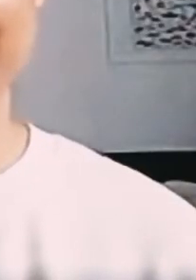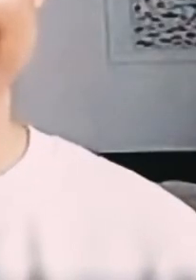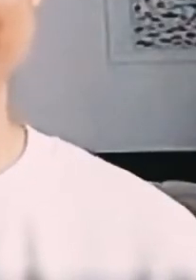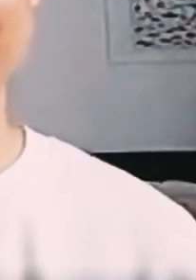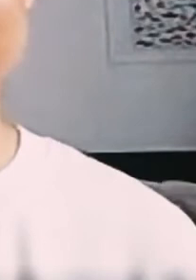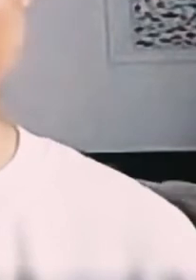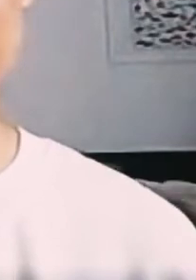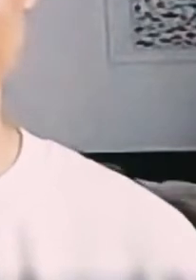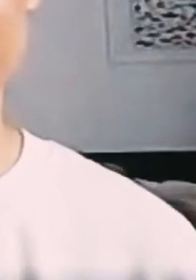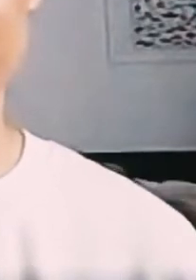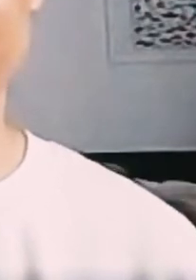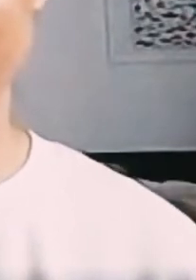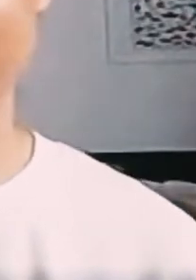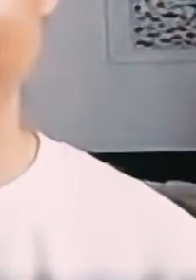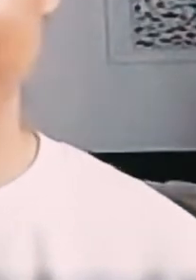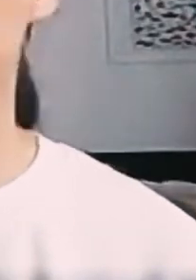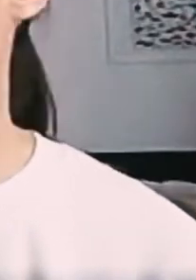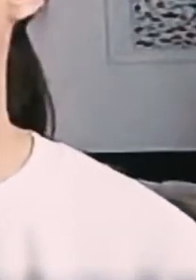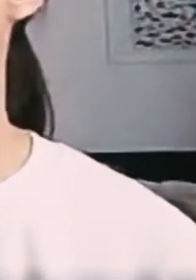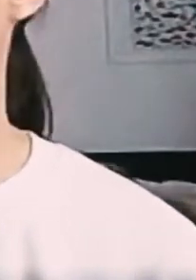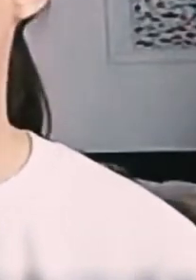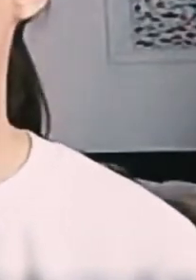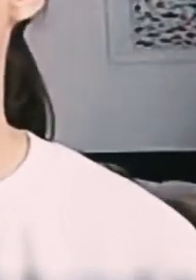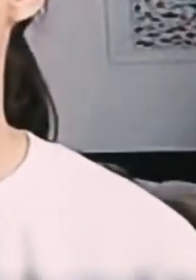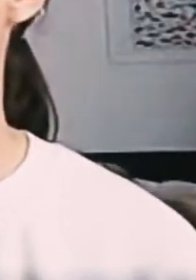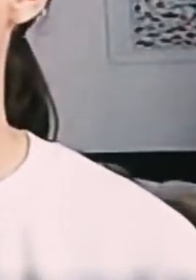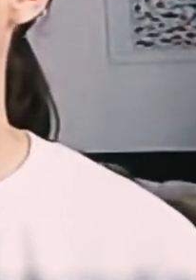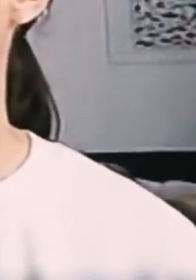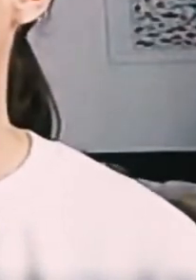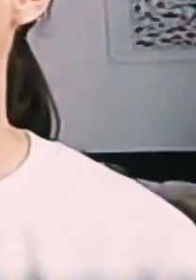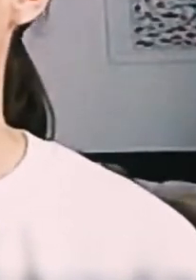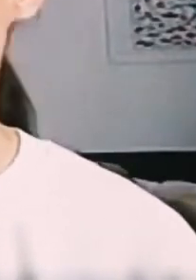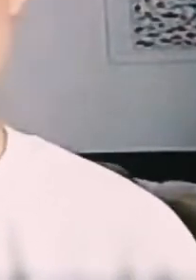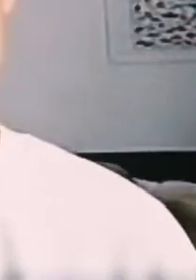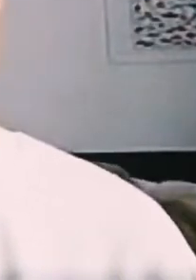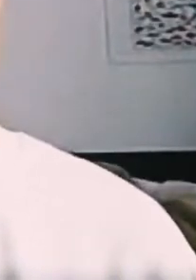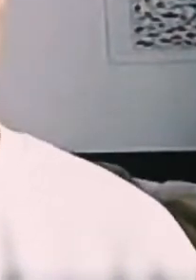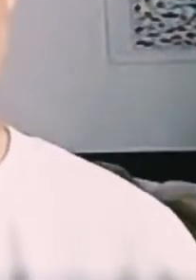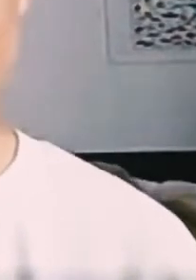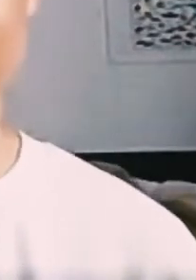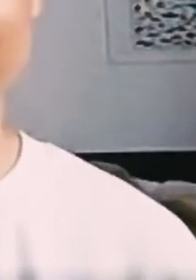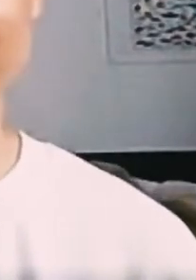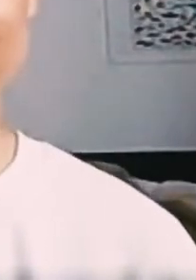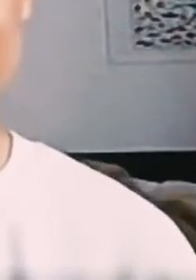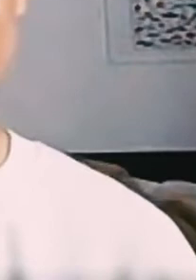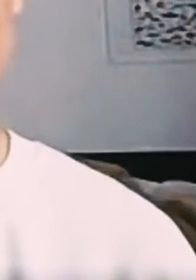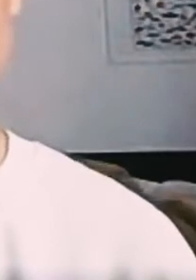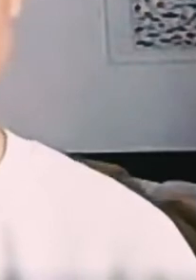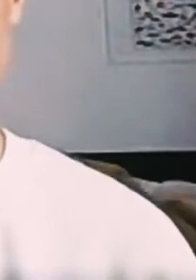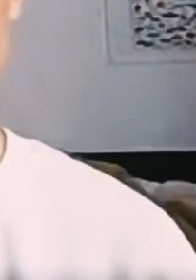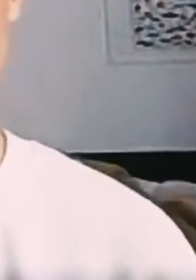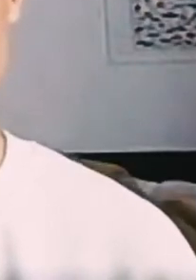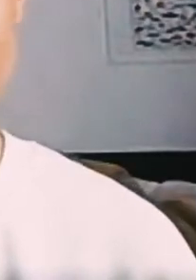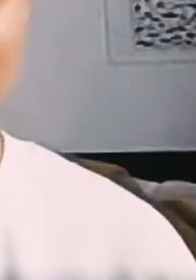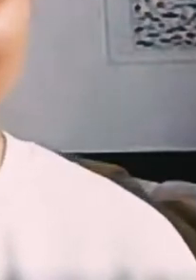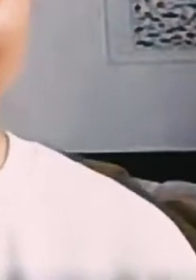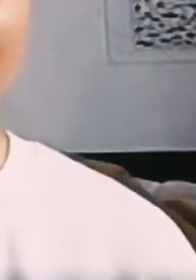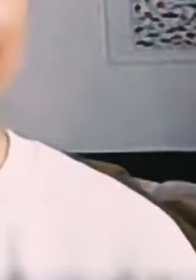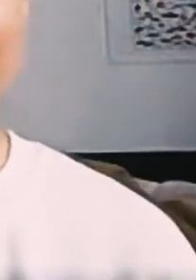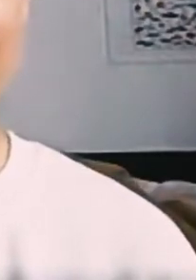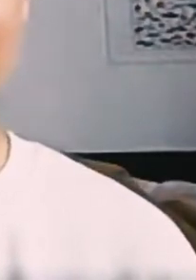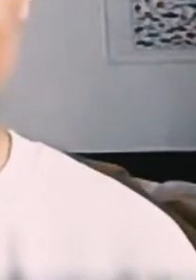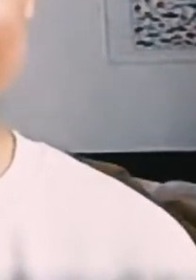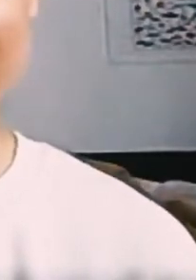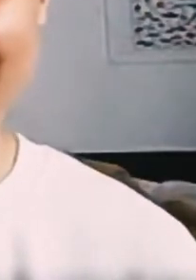tak na STS studentki projektują na zaliczenie meble które są dostępne precyzyjnie